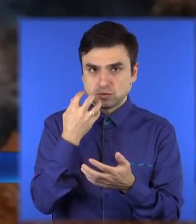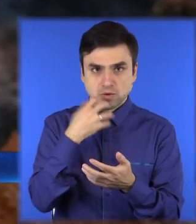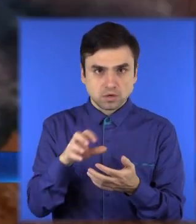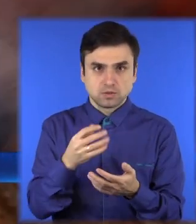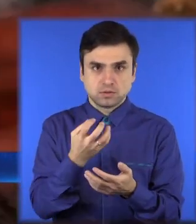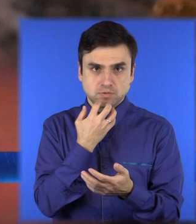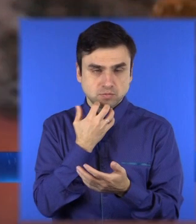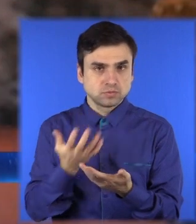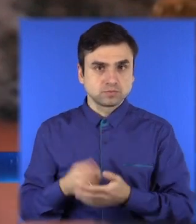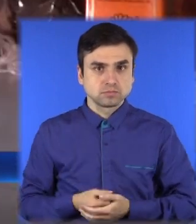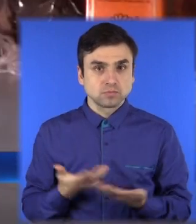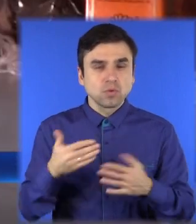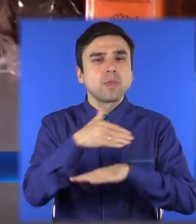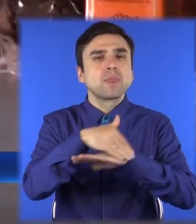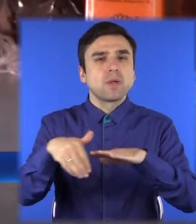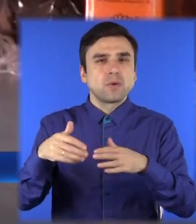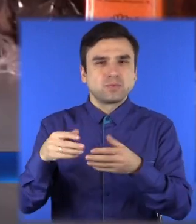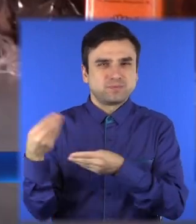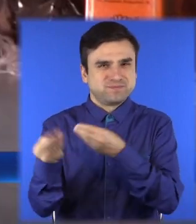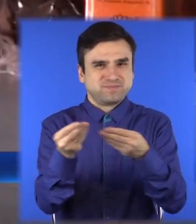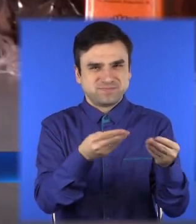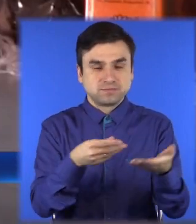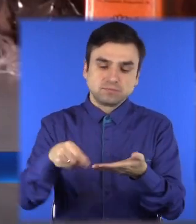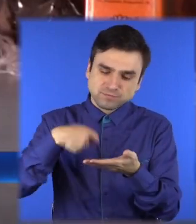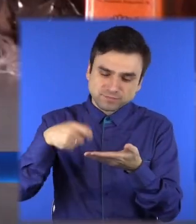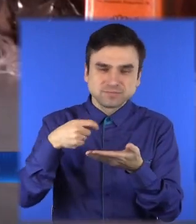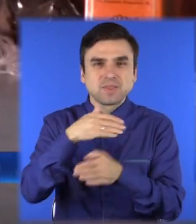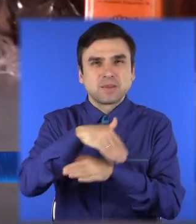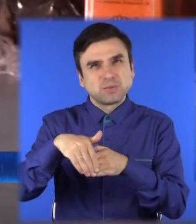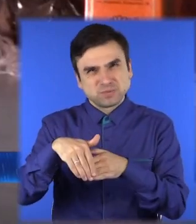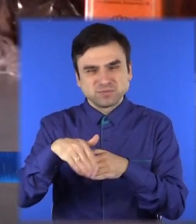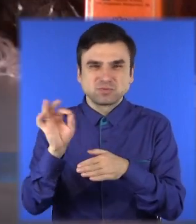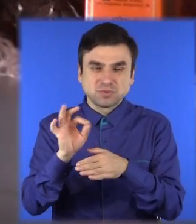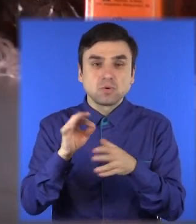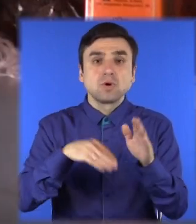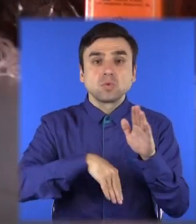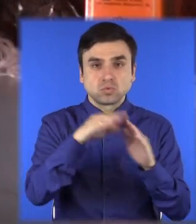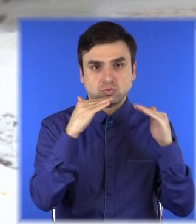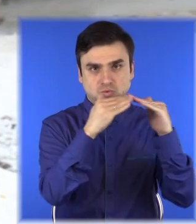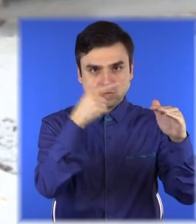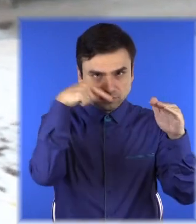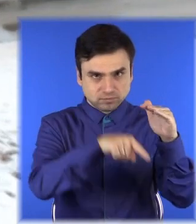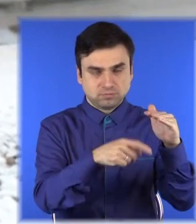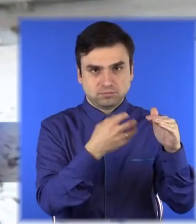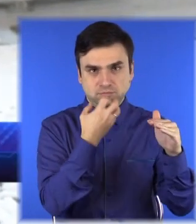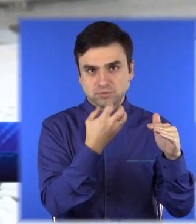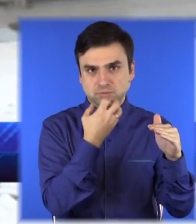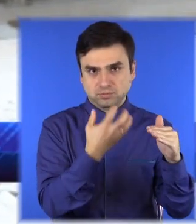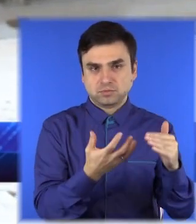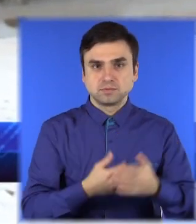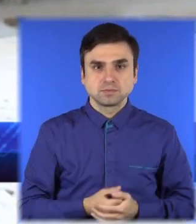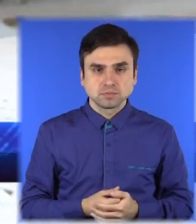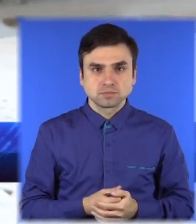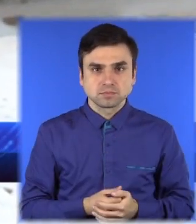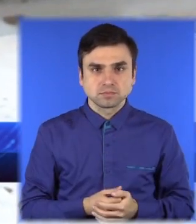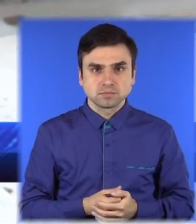не на вулиці, а в теплому приміщенні, це взагалі для безхатніх справжнє свято. І ситі, і зігріті. Ходимо ми їсти того, що